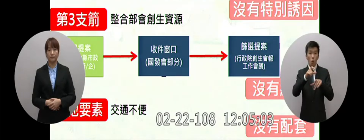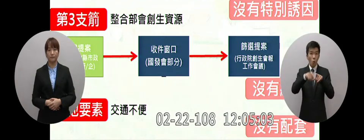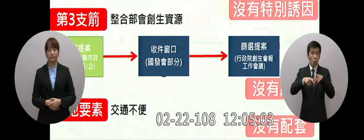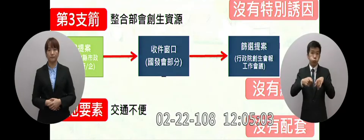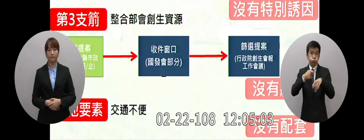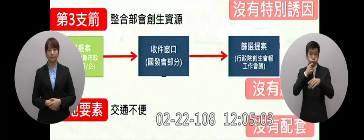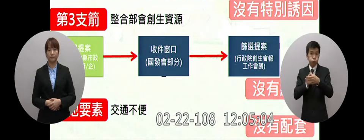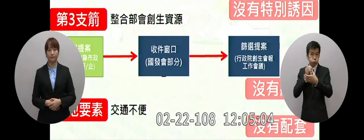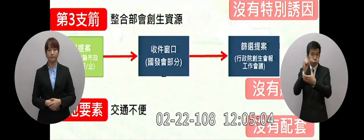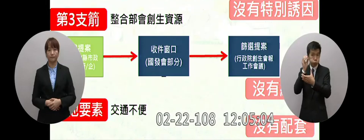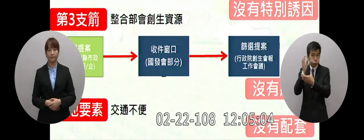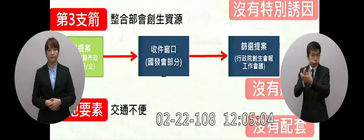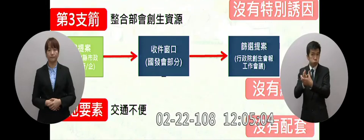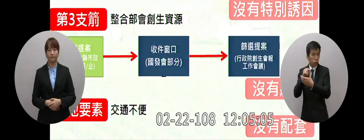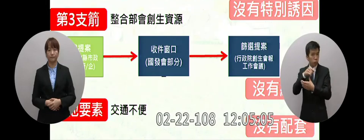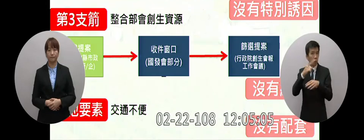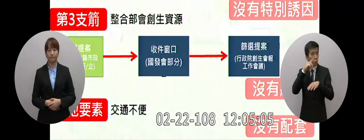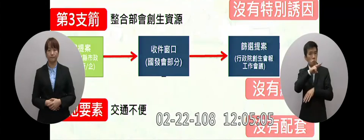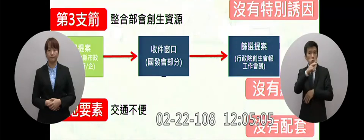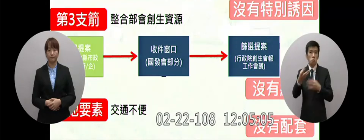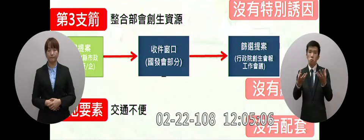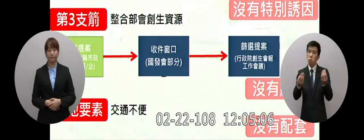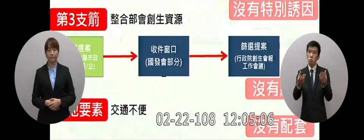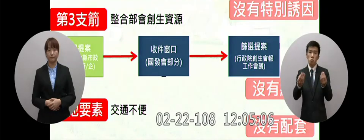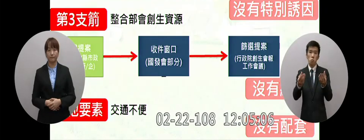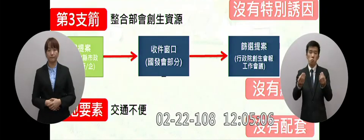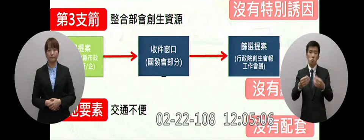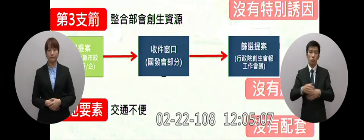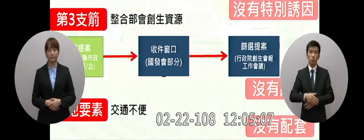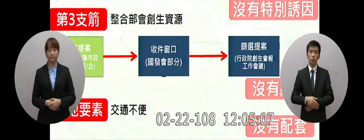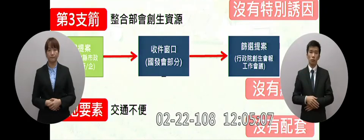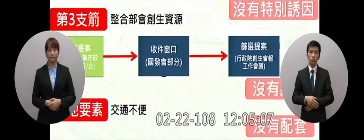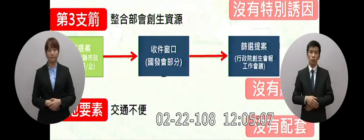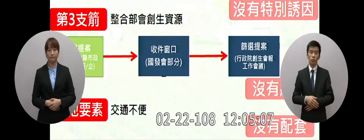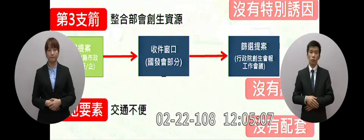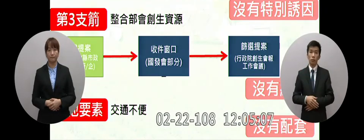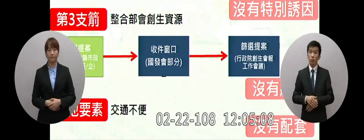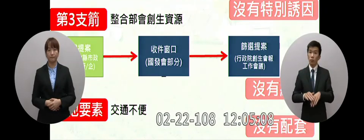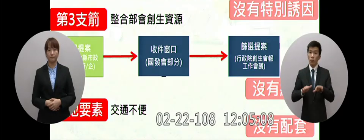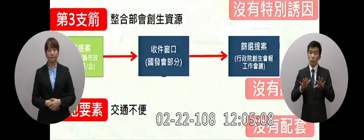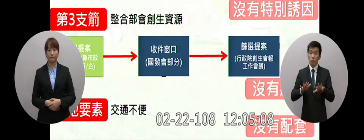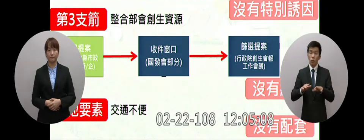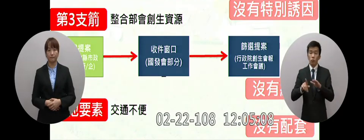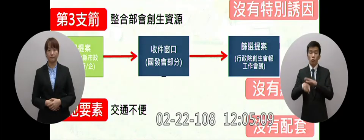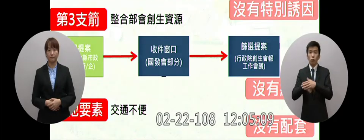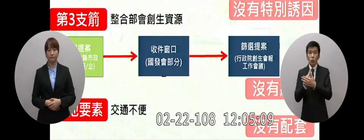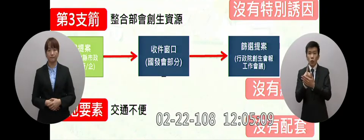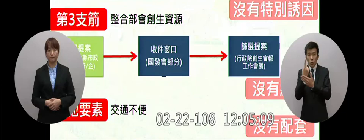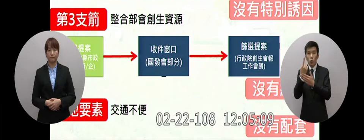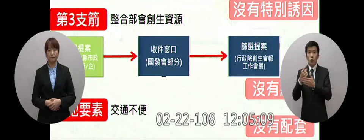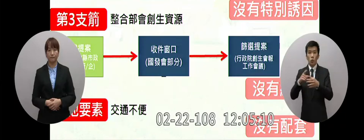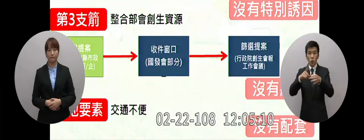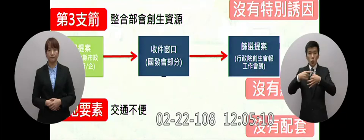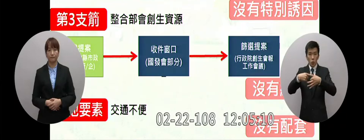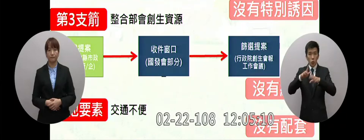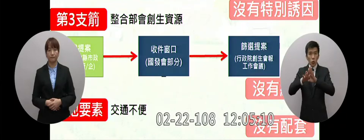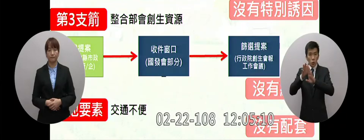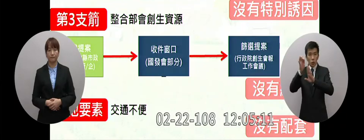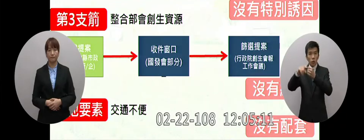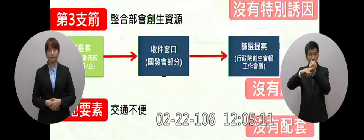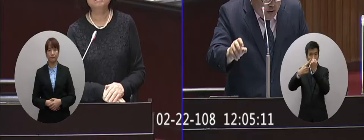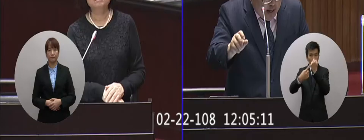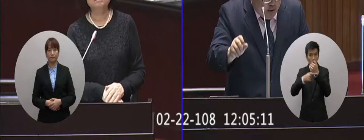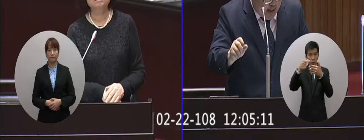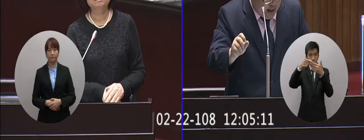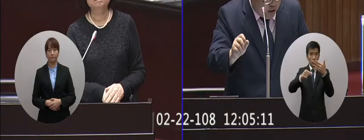资，那你要怎么去鼓励企业呢？目前看起来嘛是我们目前大概只有所得税法的第36条，就是你对于